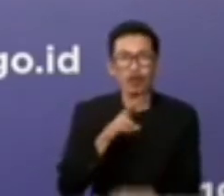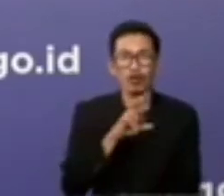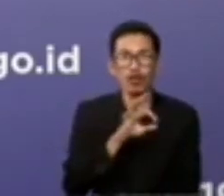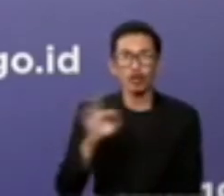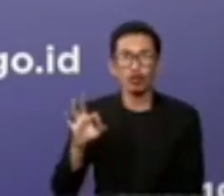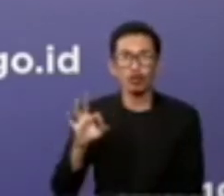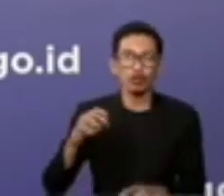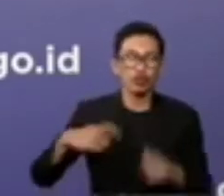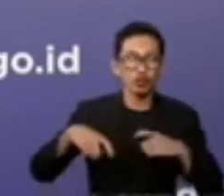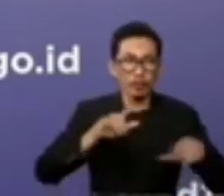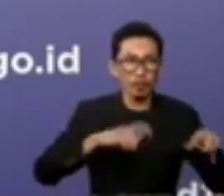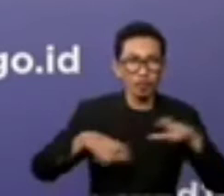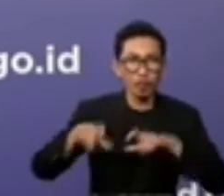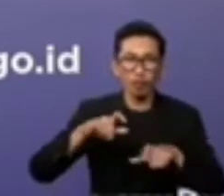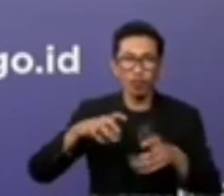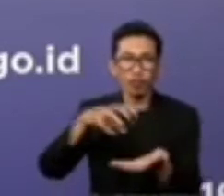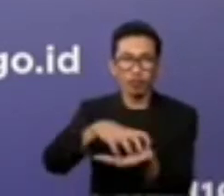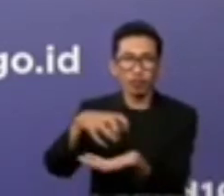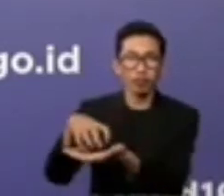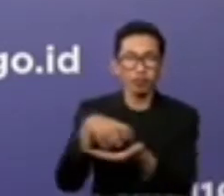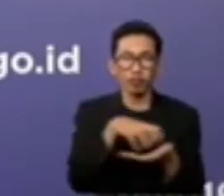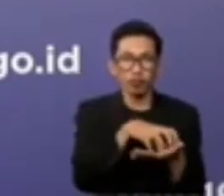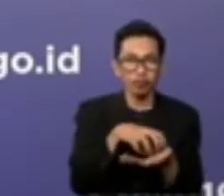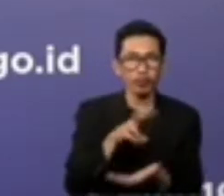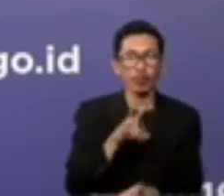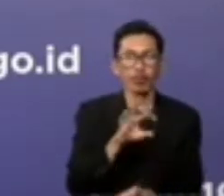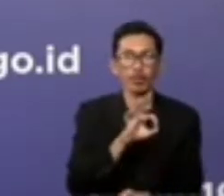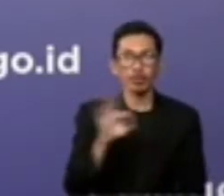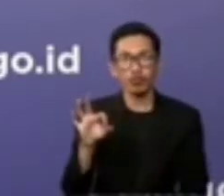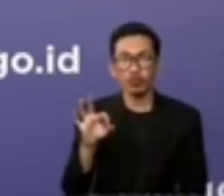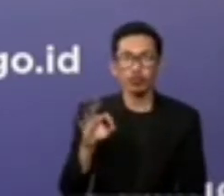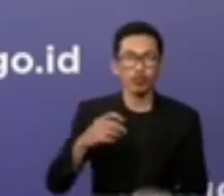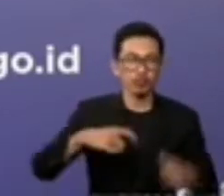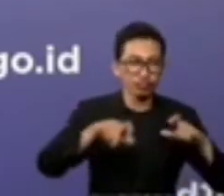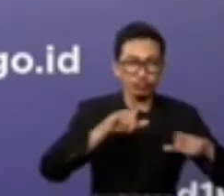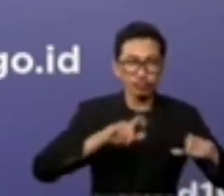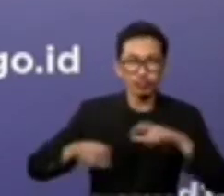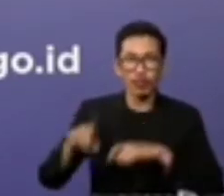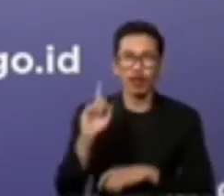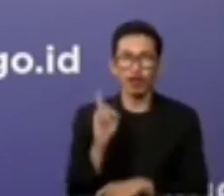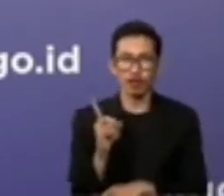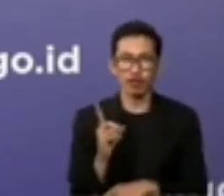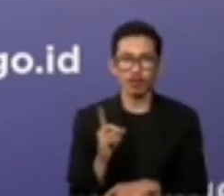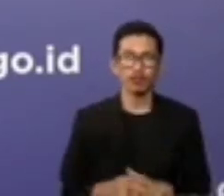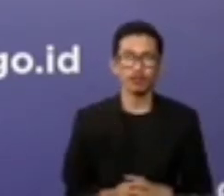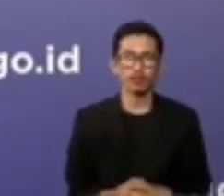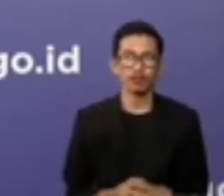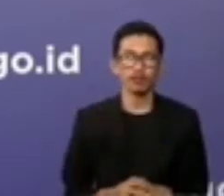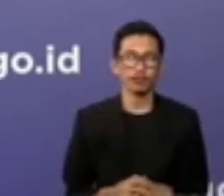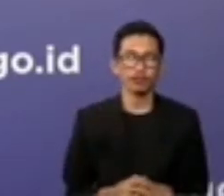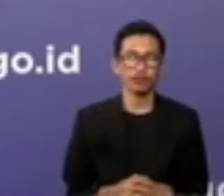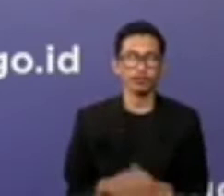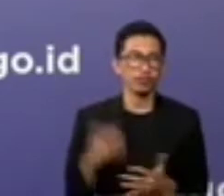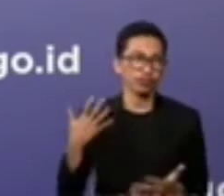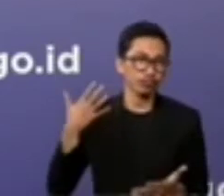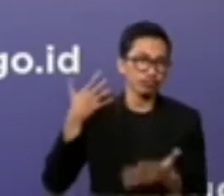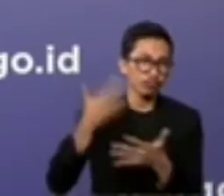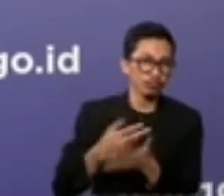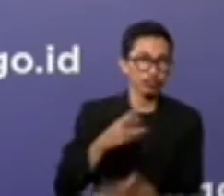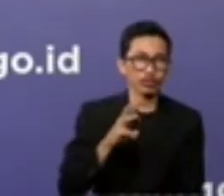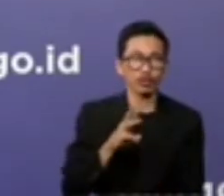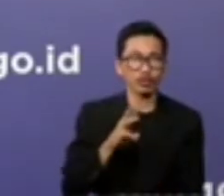jejaring, siap menguji 20.000 sampel setiap harinya. Selama 3 bulan, Gugus Tugas Nasional